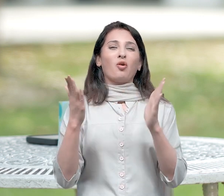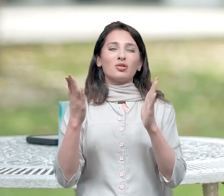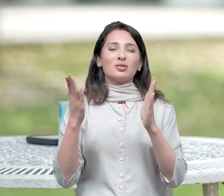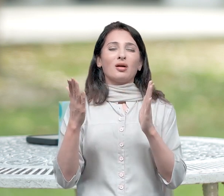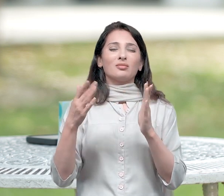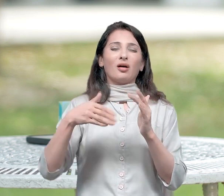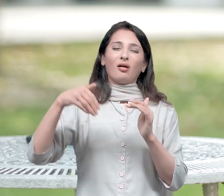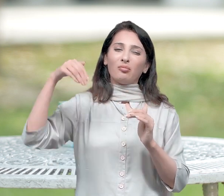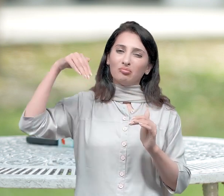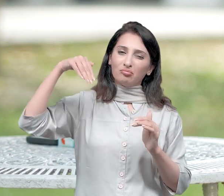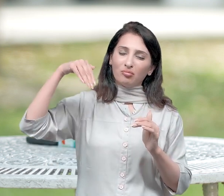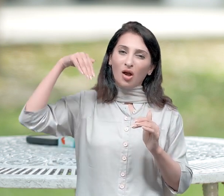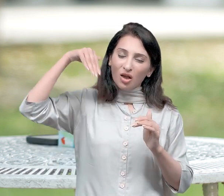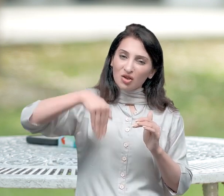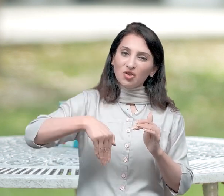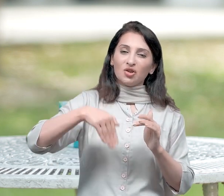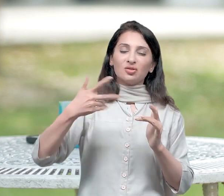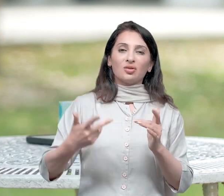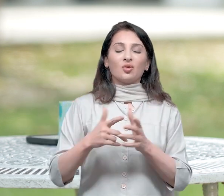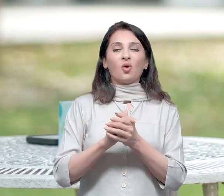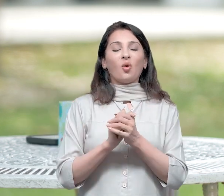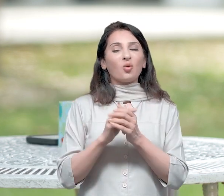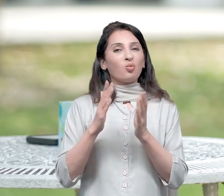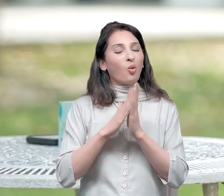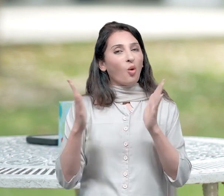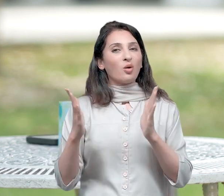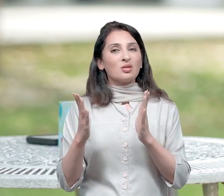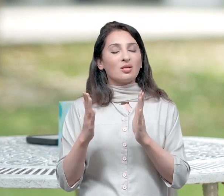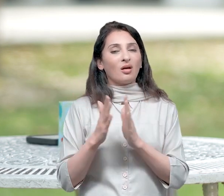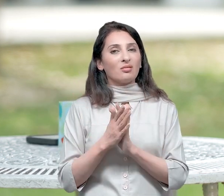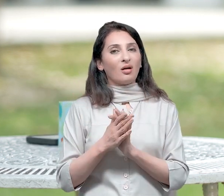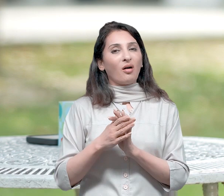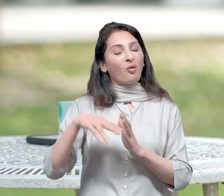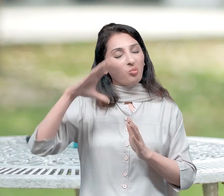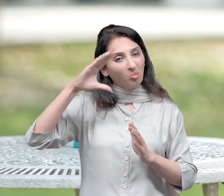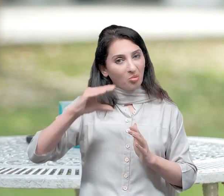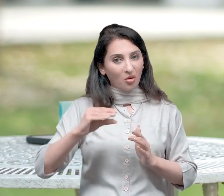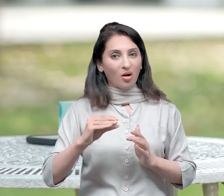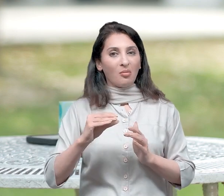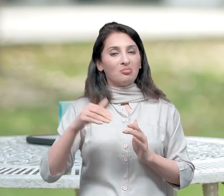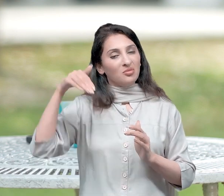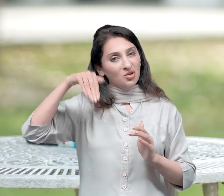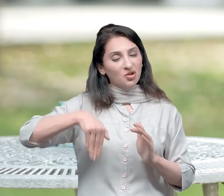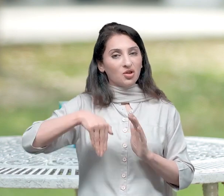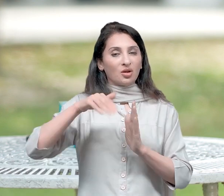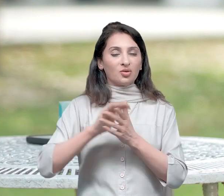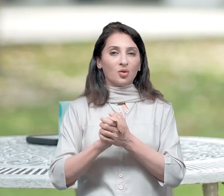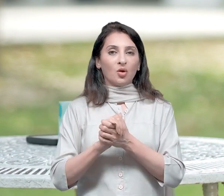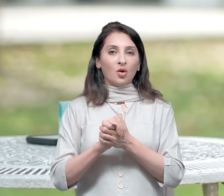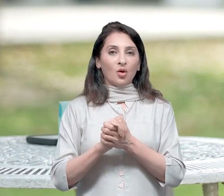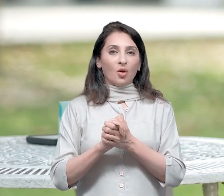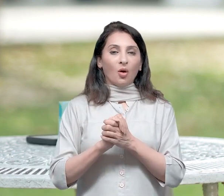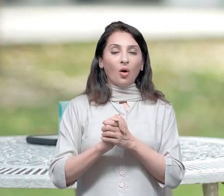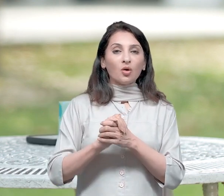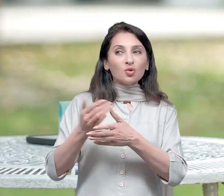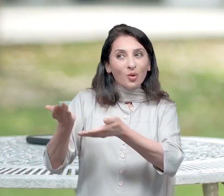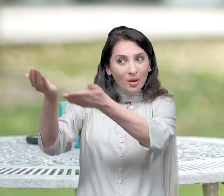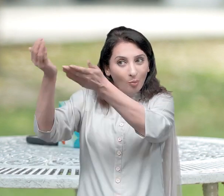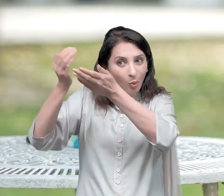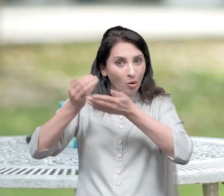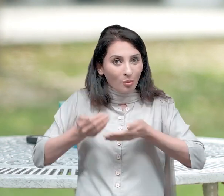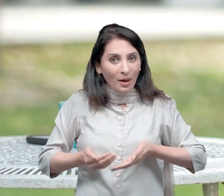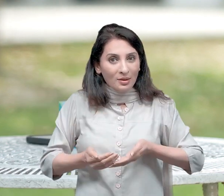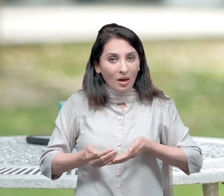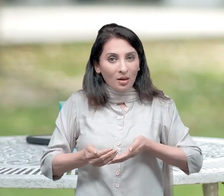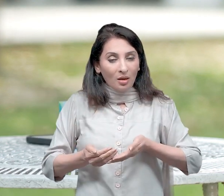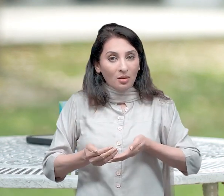کے اندر ہم نے کرنسی کو خاصا ڈی لنک کر دیا اور اس کے اندر خاصی کمی آنی شروع ہوئی، کیونکہ ہماری